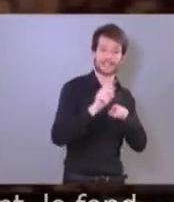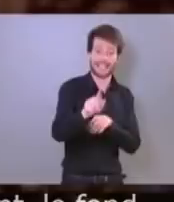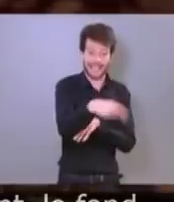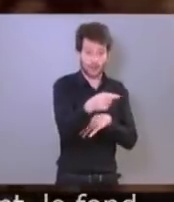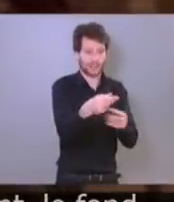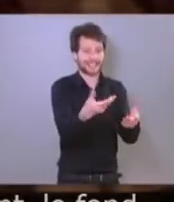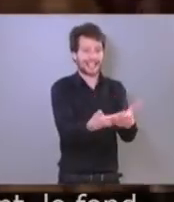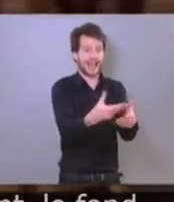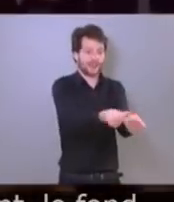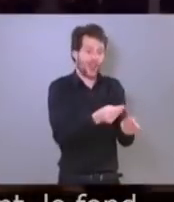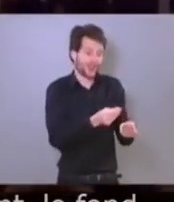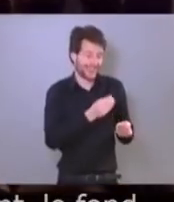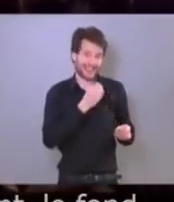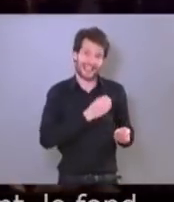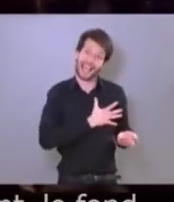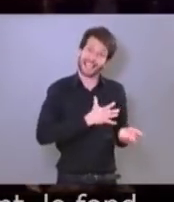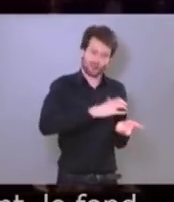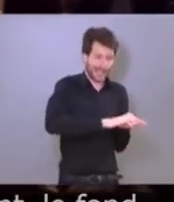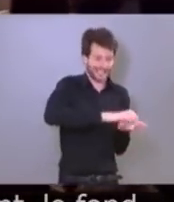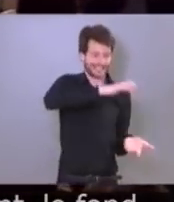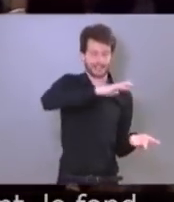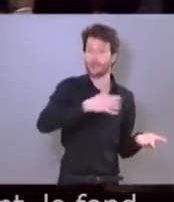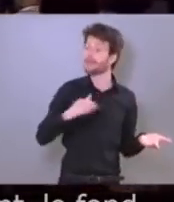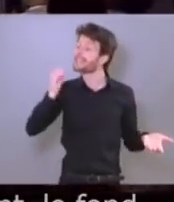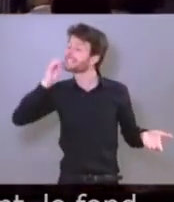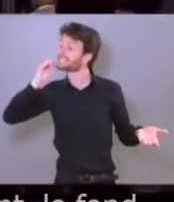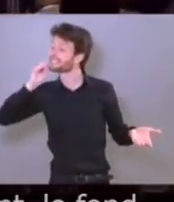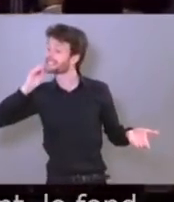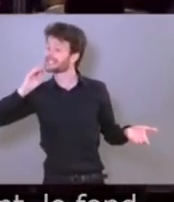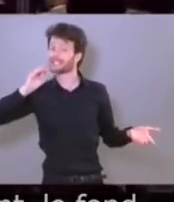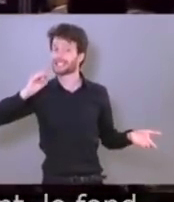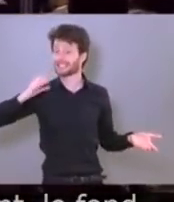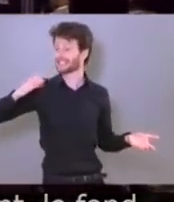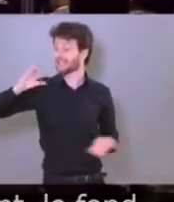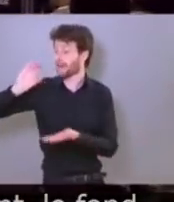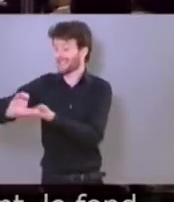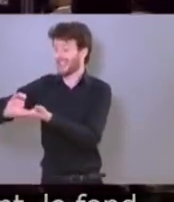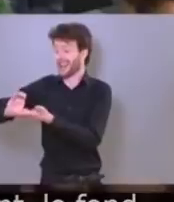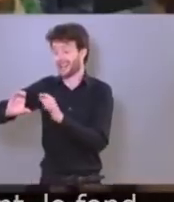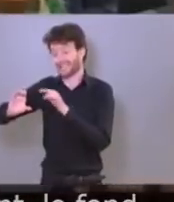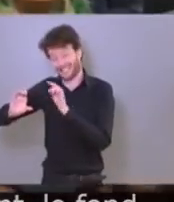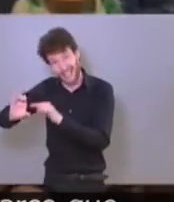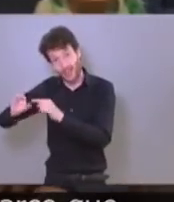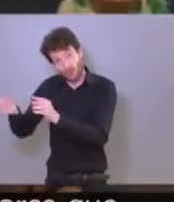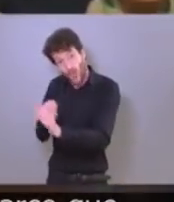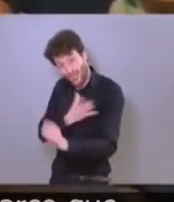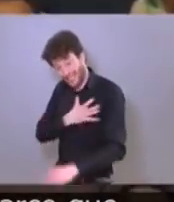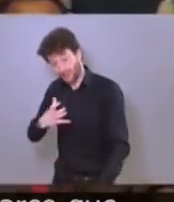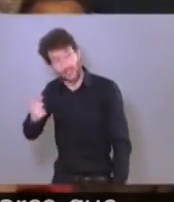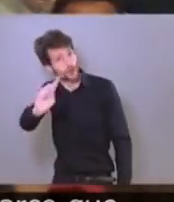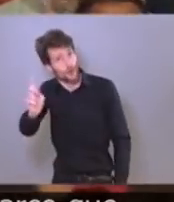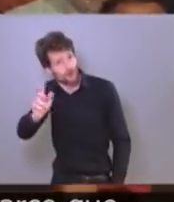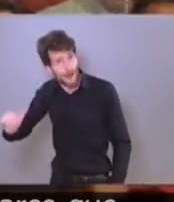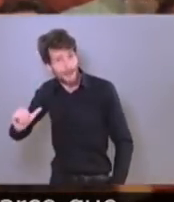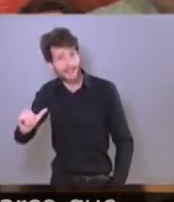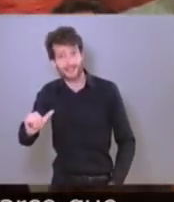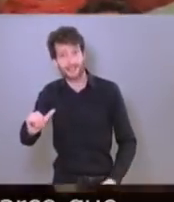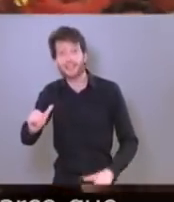richesse, pas le capital. Jamais. C'est le travail humain qui crée la richesse.